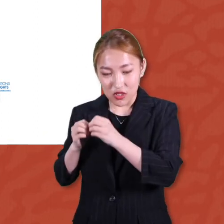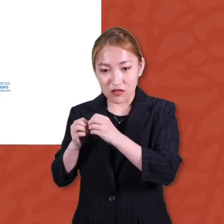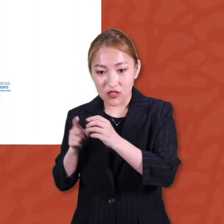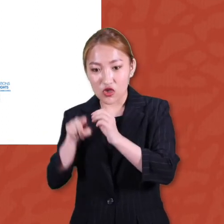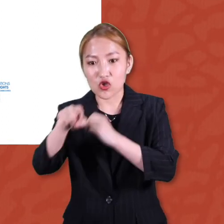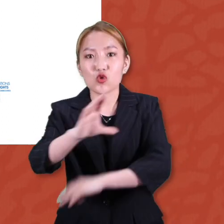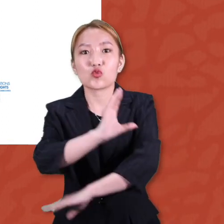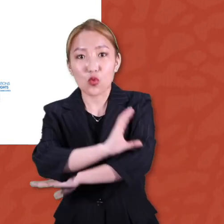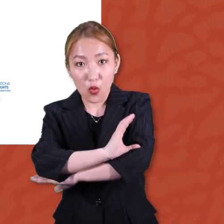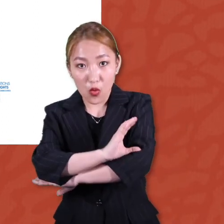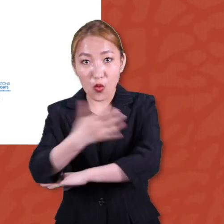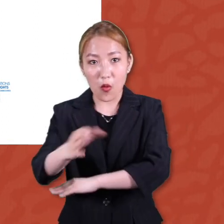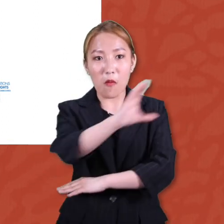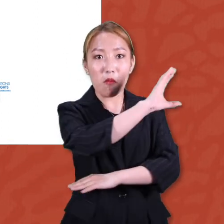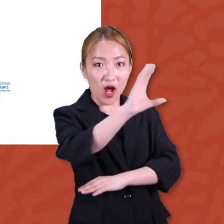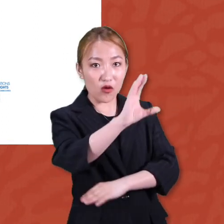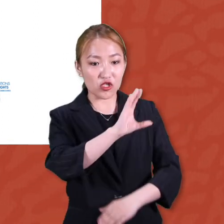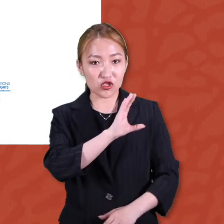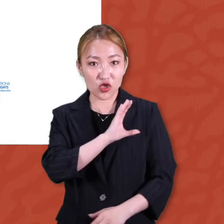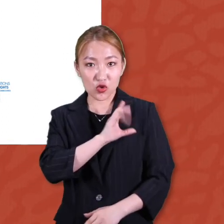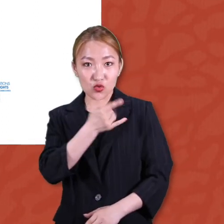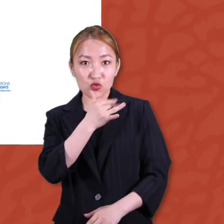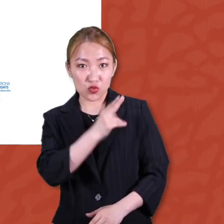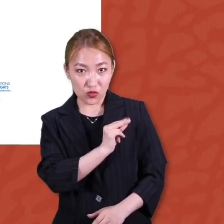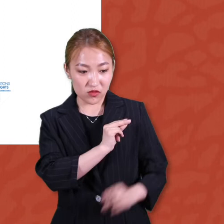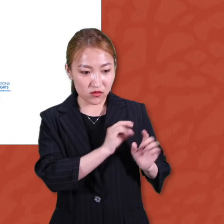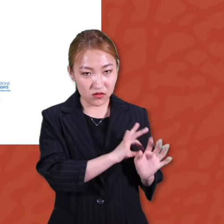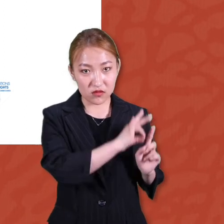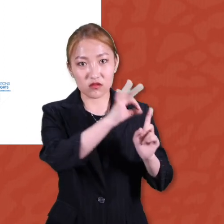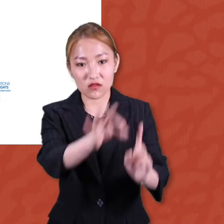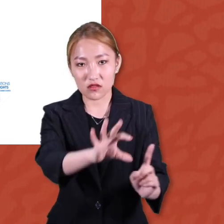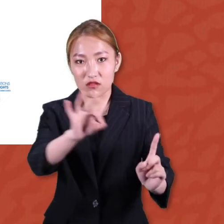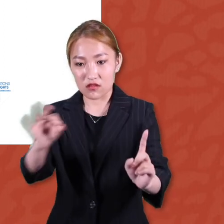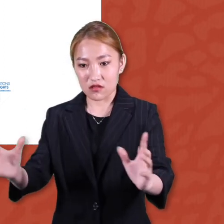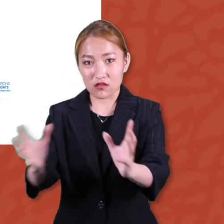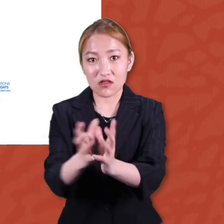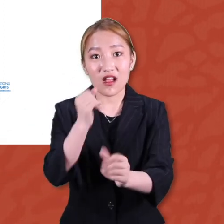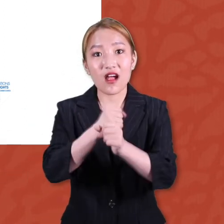Сургууль, байгууллага, сэтгэл зүйч ажиллуулах стандартыг тодорхойлсон.